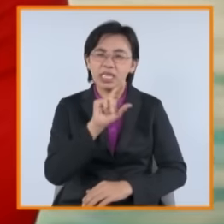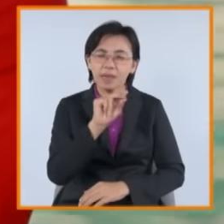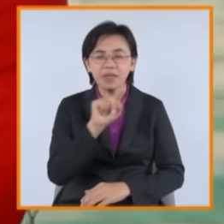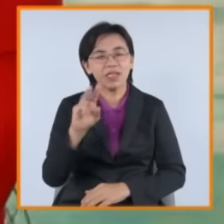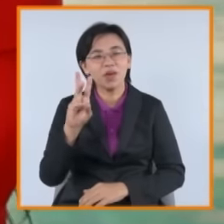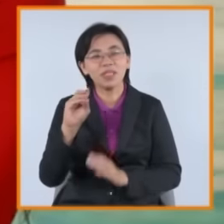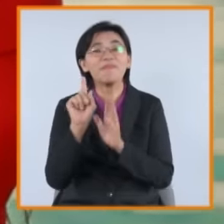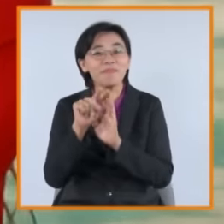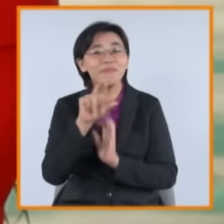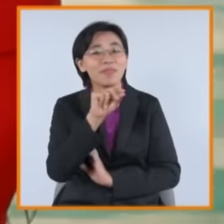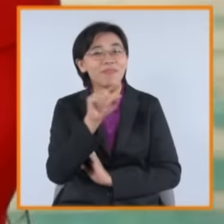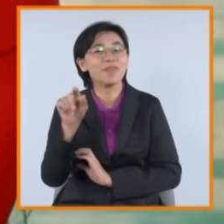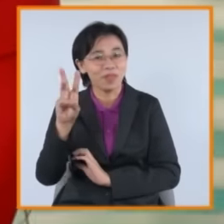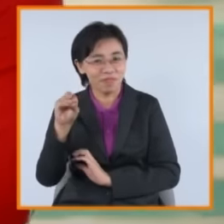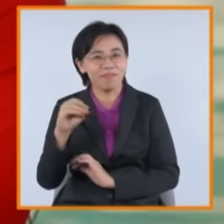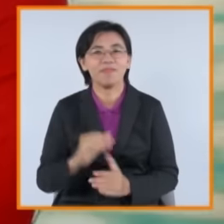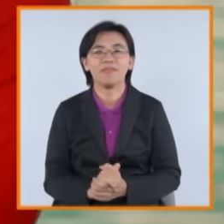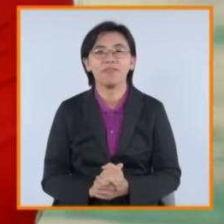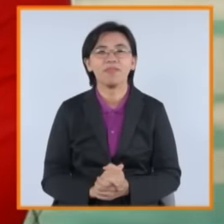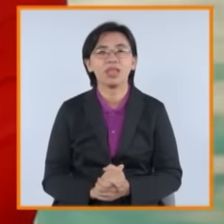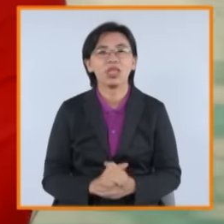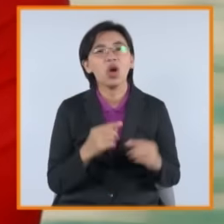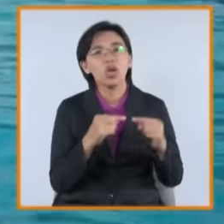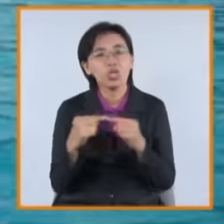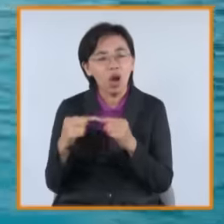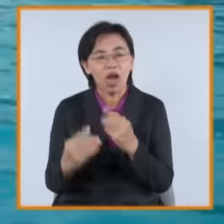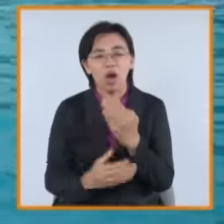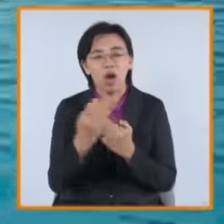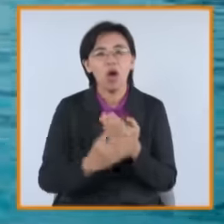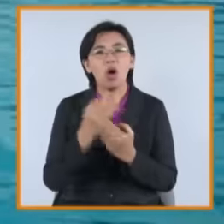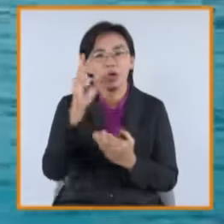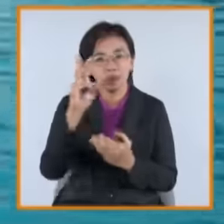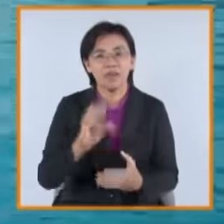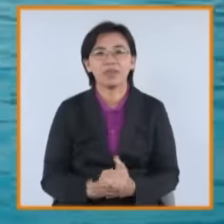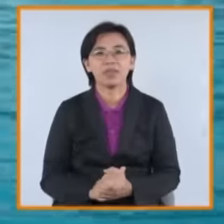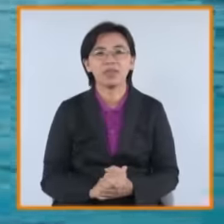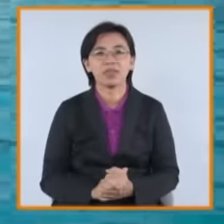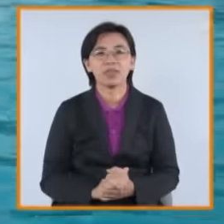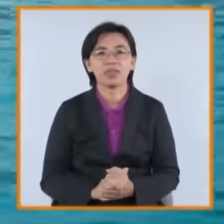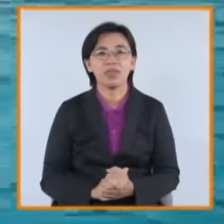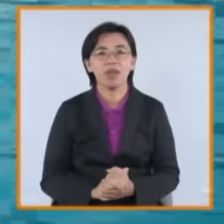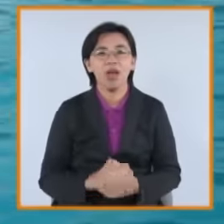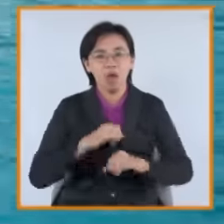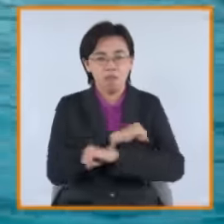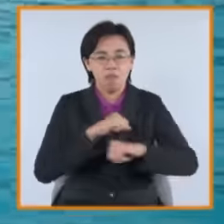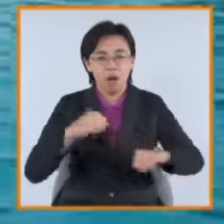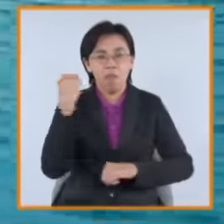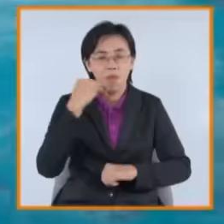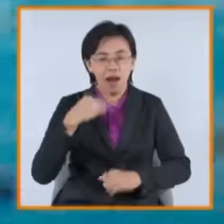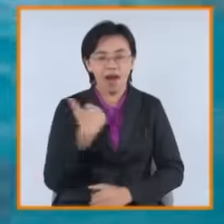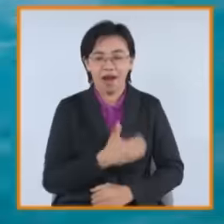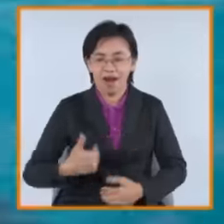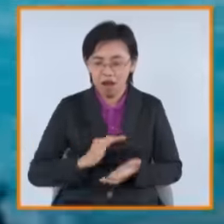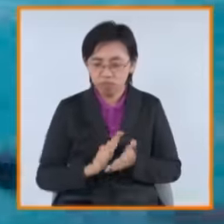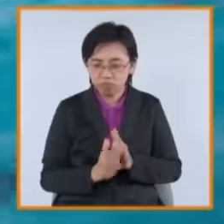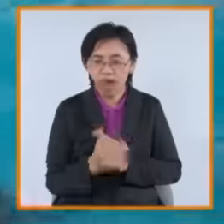60นาทีนะคะเป็นระยะเวลา6สัปดาห์ใช่มีการเปลี่ยนแปลงแน่นอนค่ะอย่